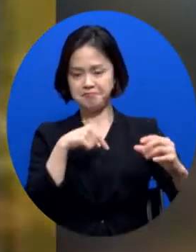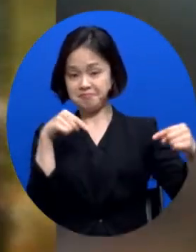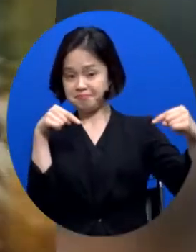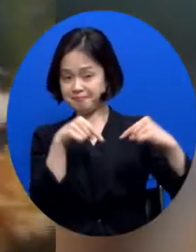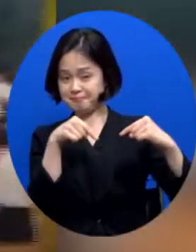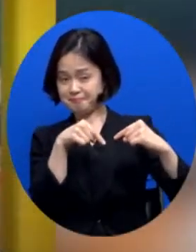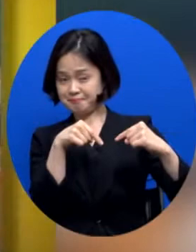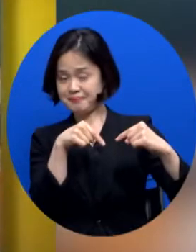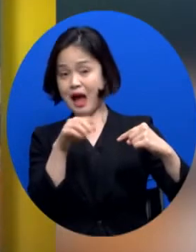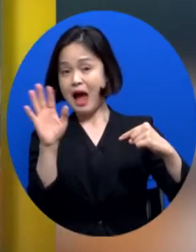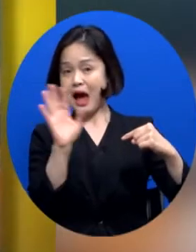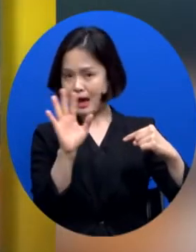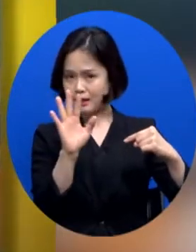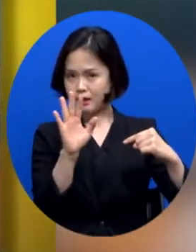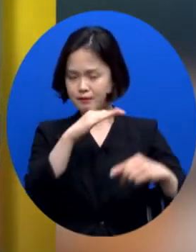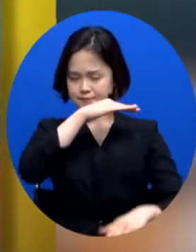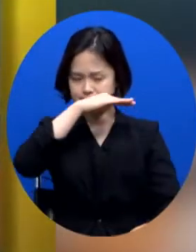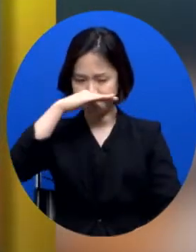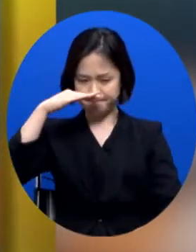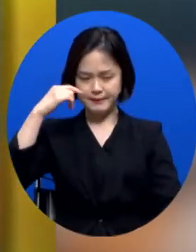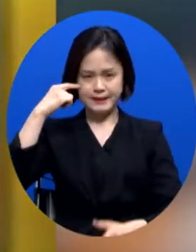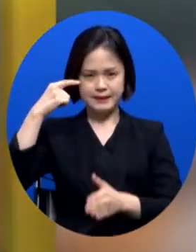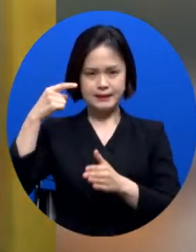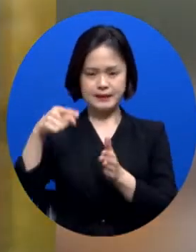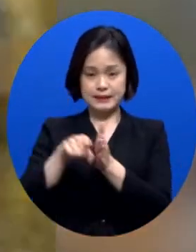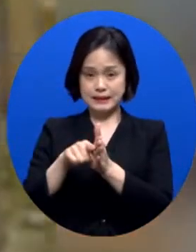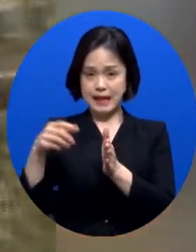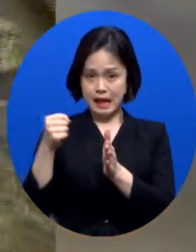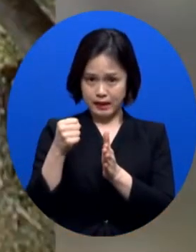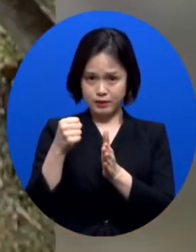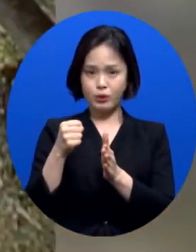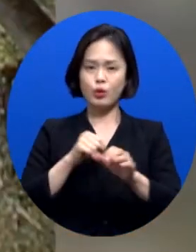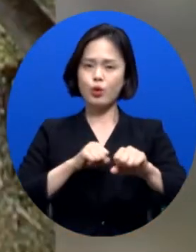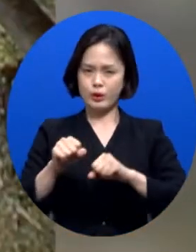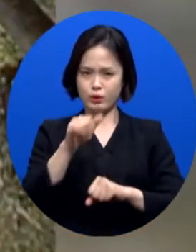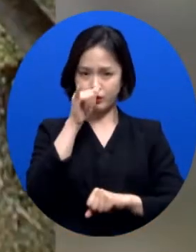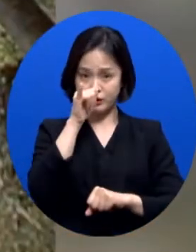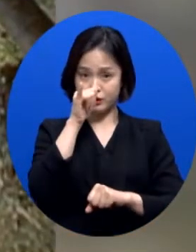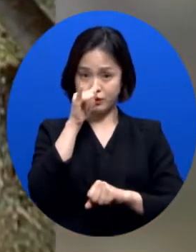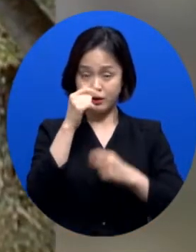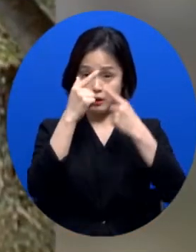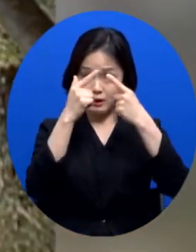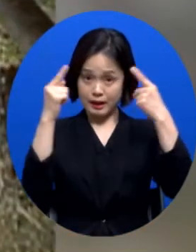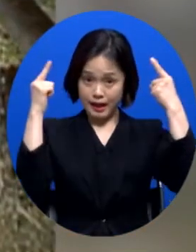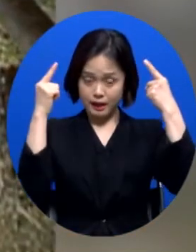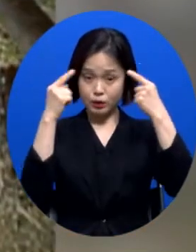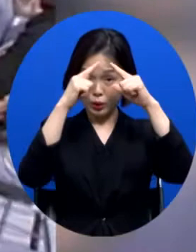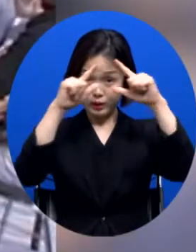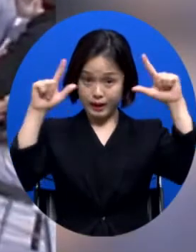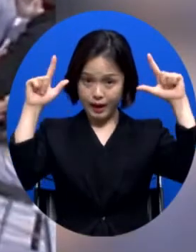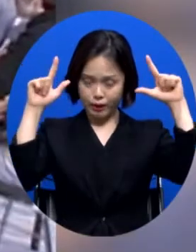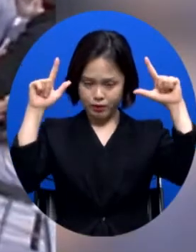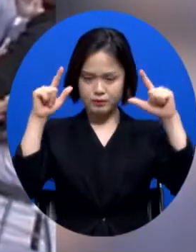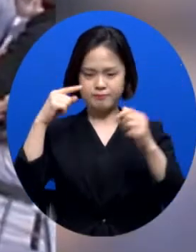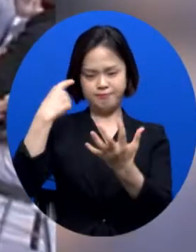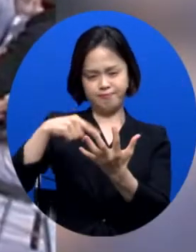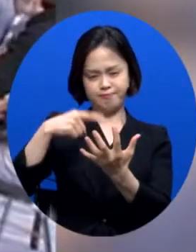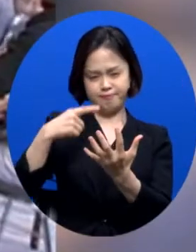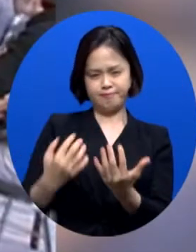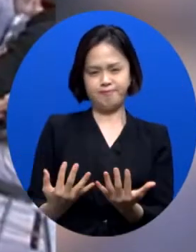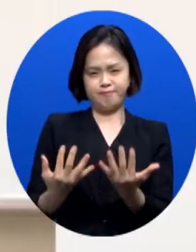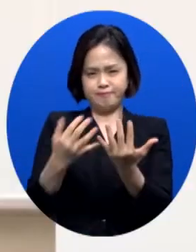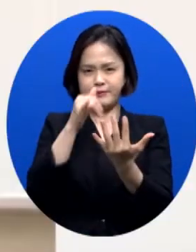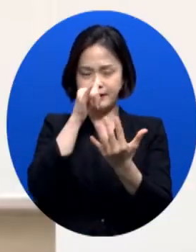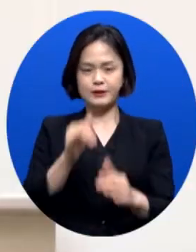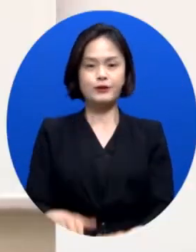고든 개혁주의 신앙 정신은 합동신학대학원 대학교를 통해 전파됐습니다. 유능하고 신실한